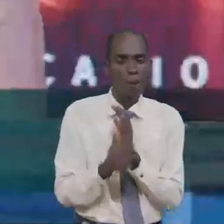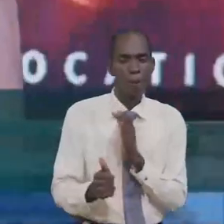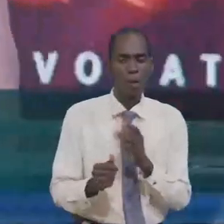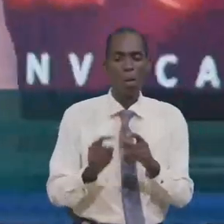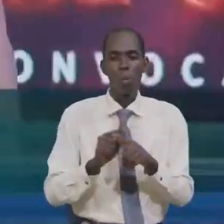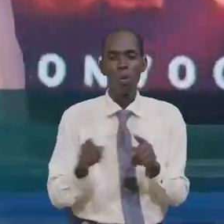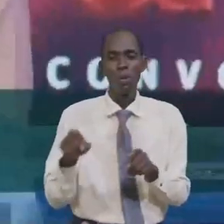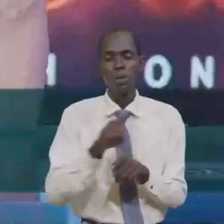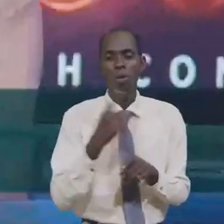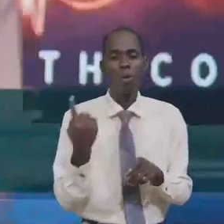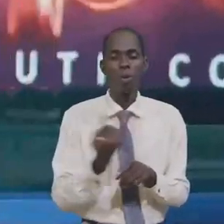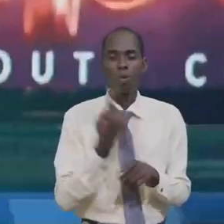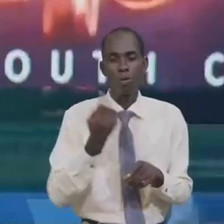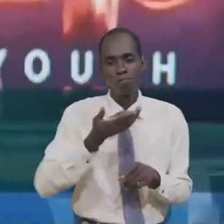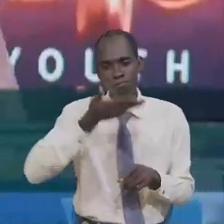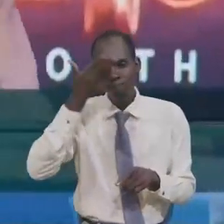d'autrui